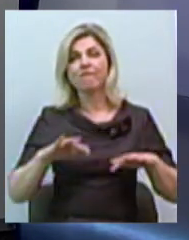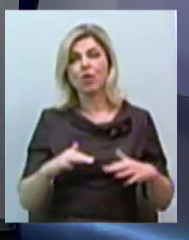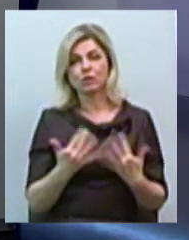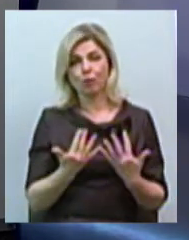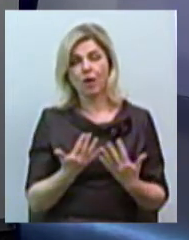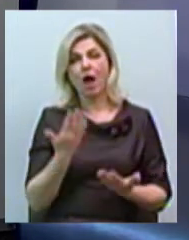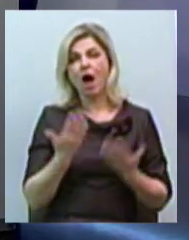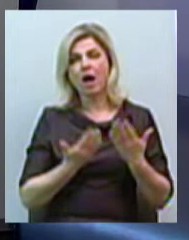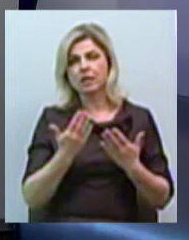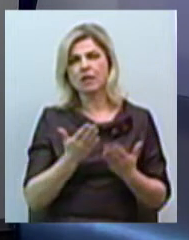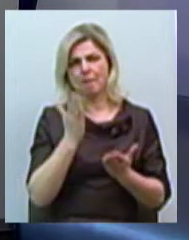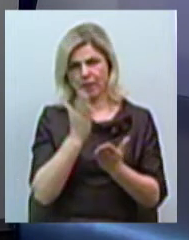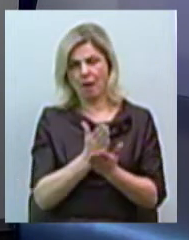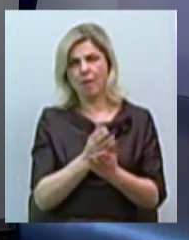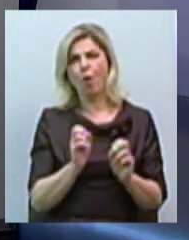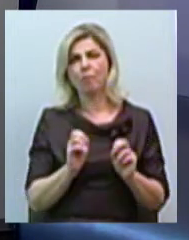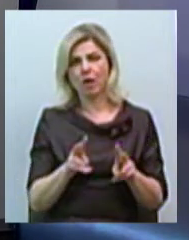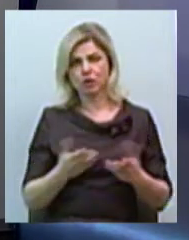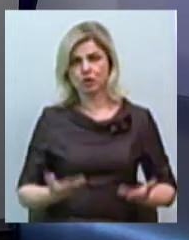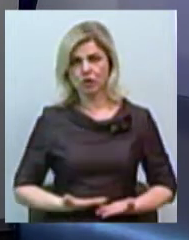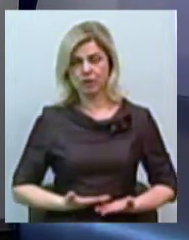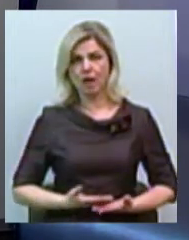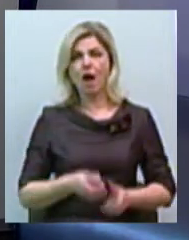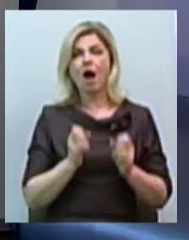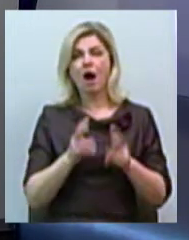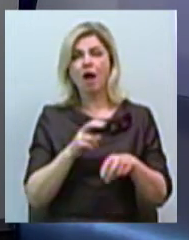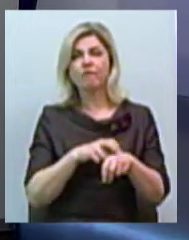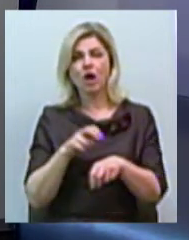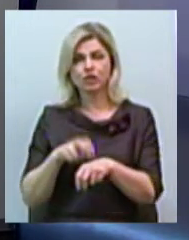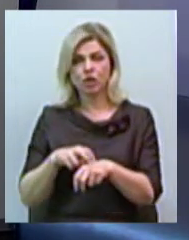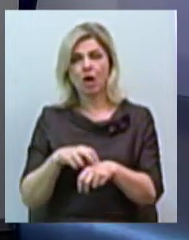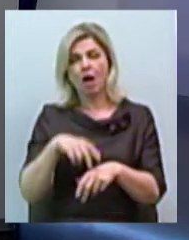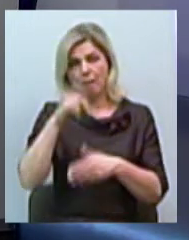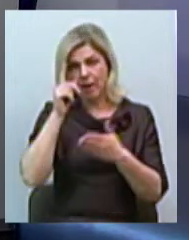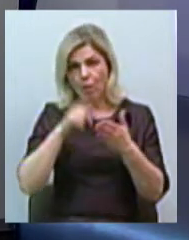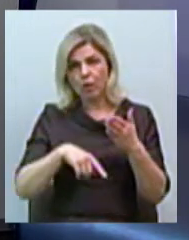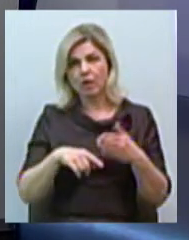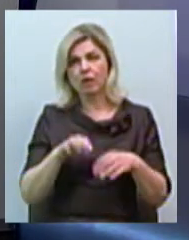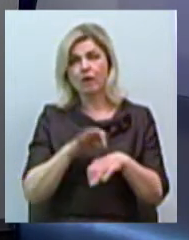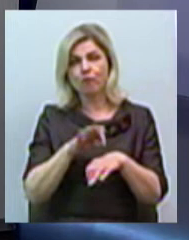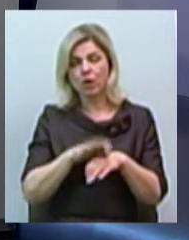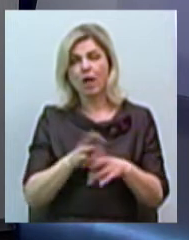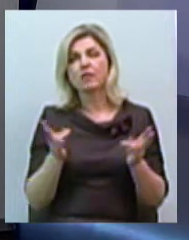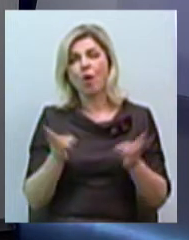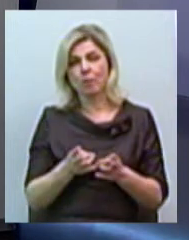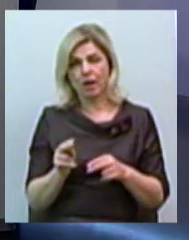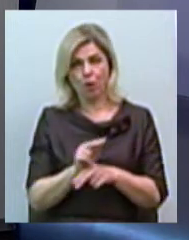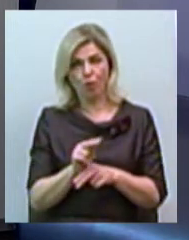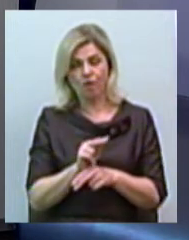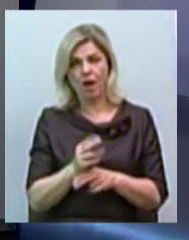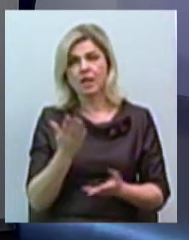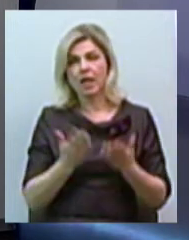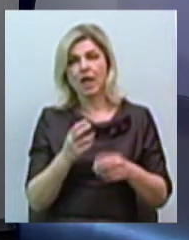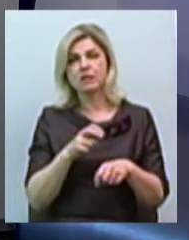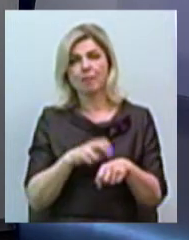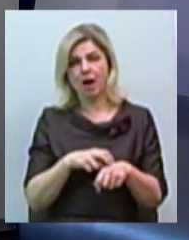про пряму загрозу життю, як лікарю переконати хворого у необхідності лікування? Якщо лікар